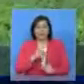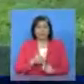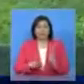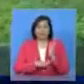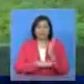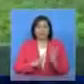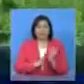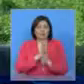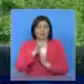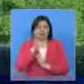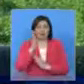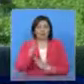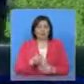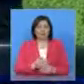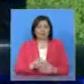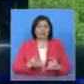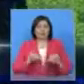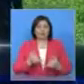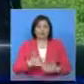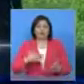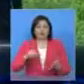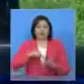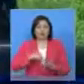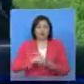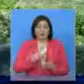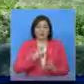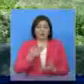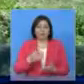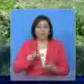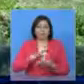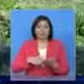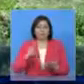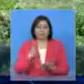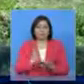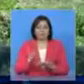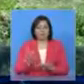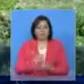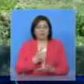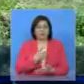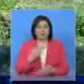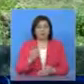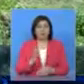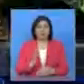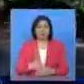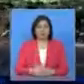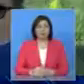ағашты жайқалтып өсу үшін үлкен үлес қосамыз десті. Жалғасын тапса деген ниеттері бар.